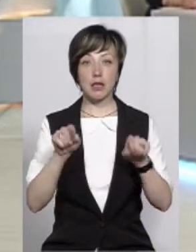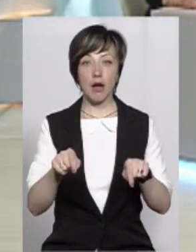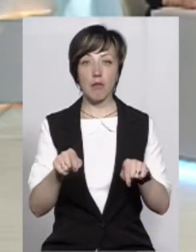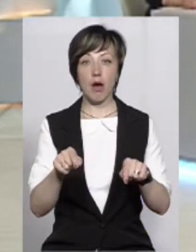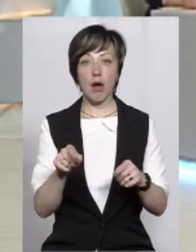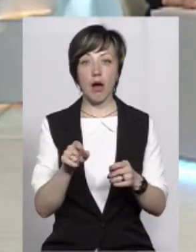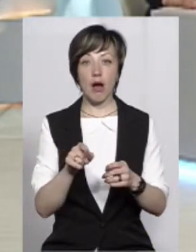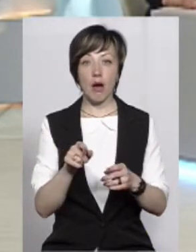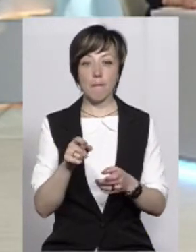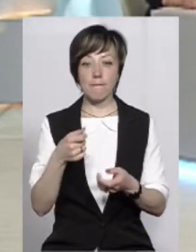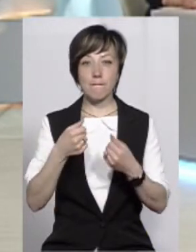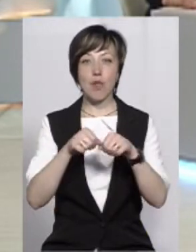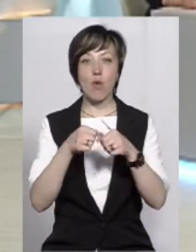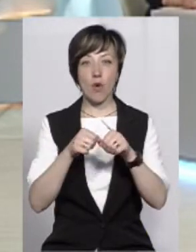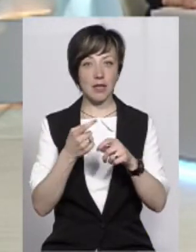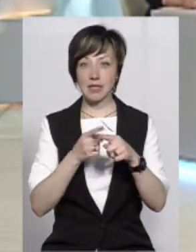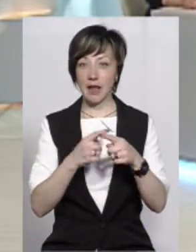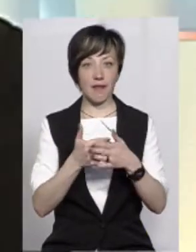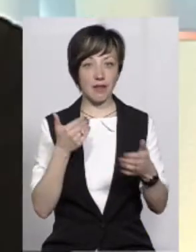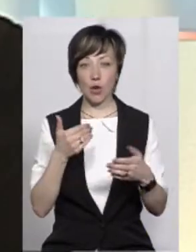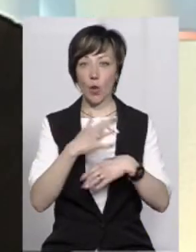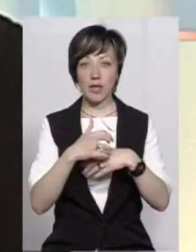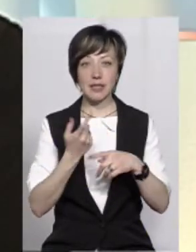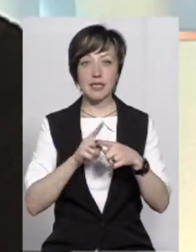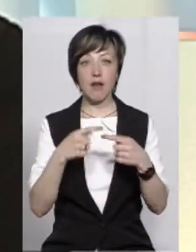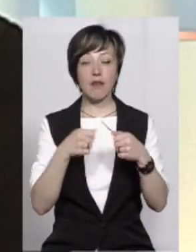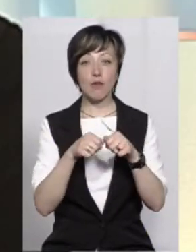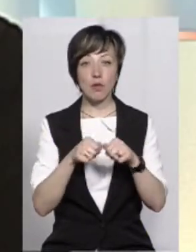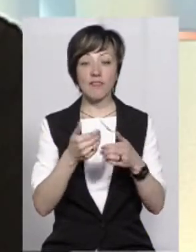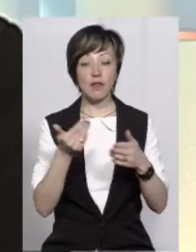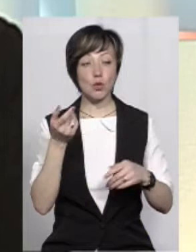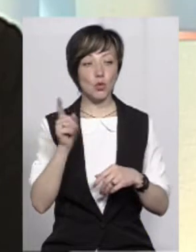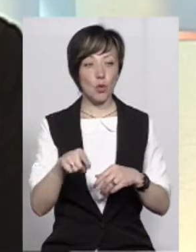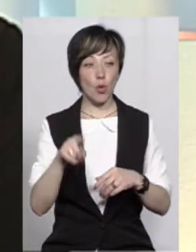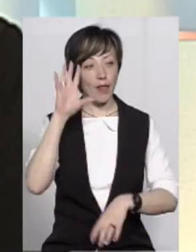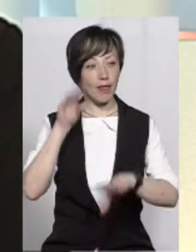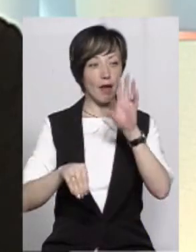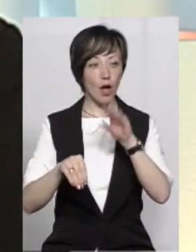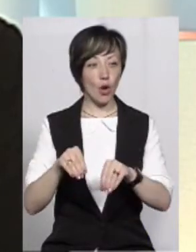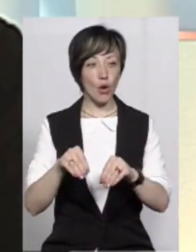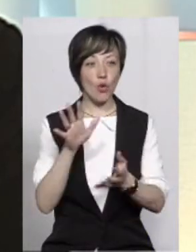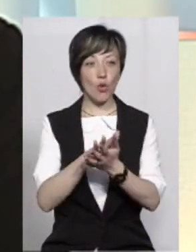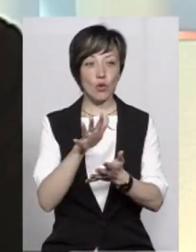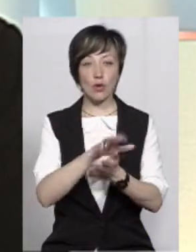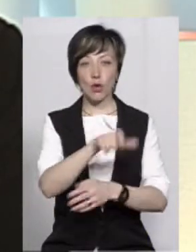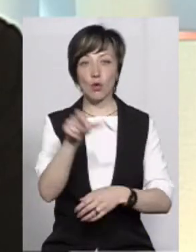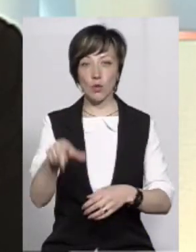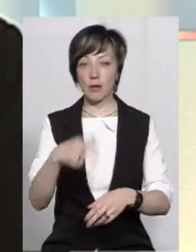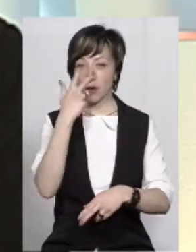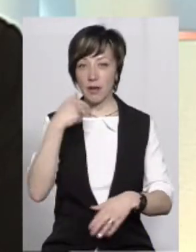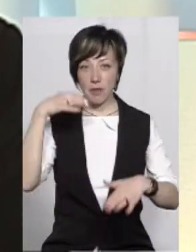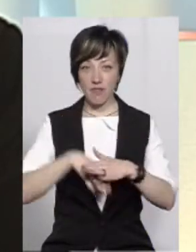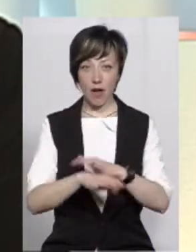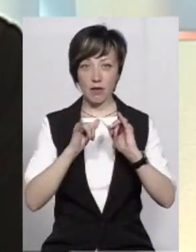там блохи. Ну, вибачте, блохи – це не від котів. Блохи – це взагалі від того нехлюйства, знаєте, які в нас люди привикли